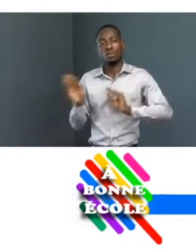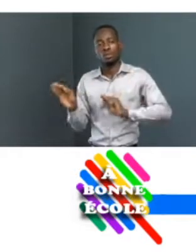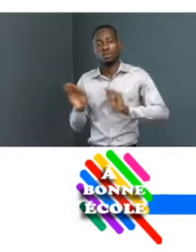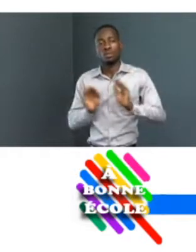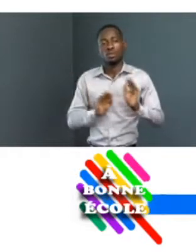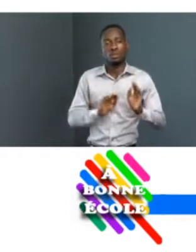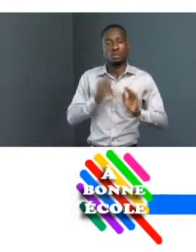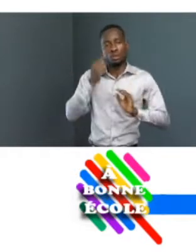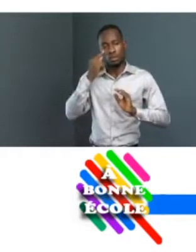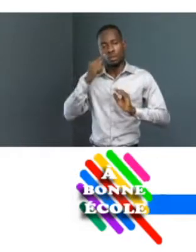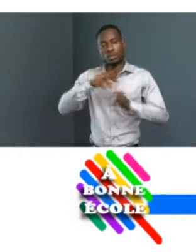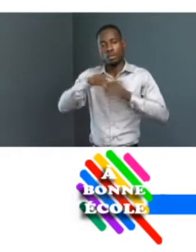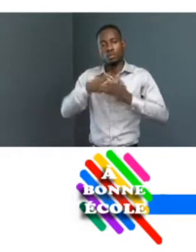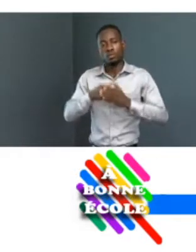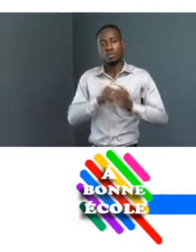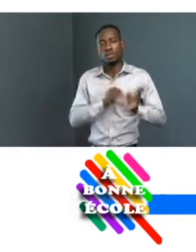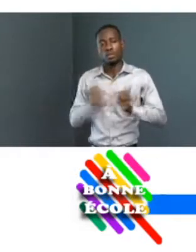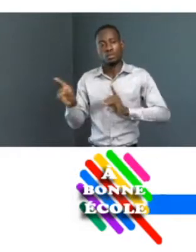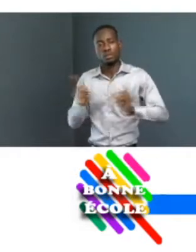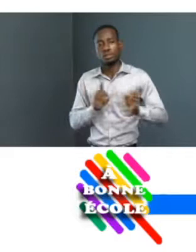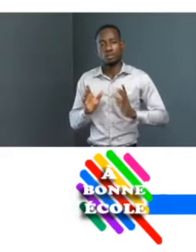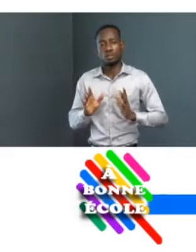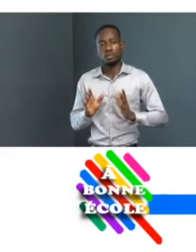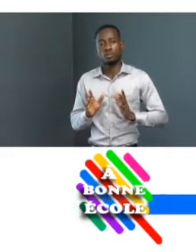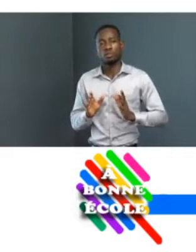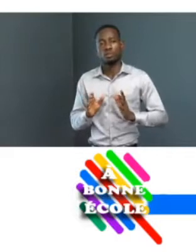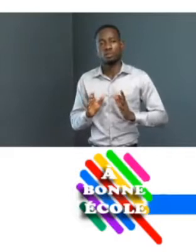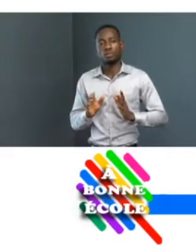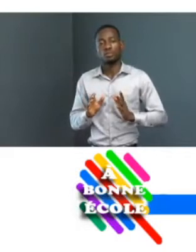dans toutes les directions.